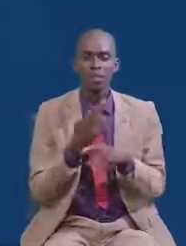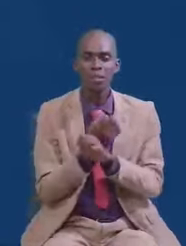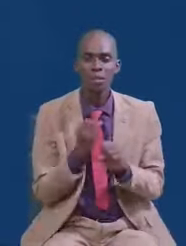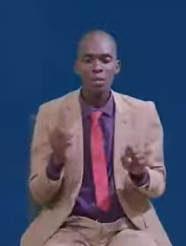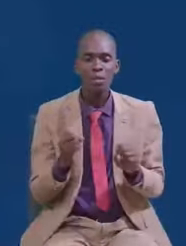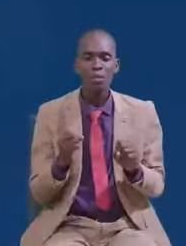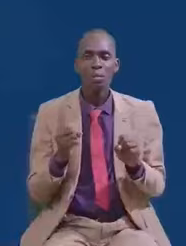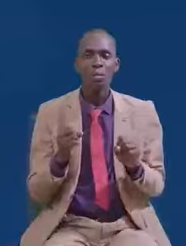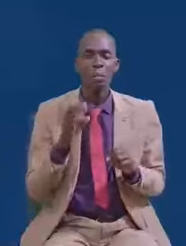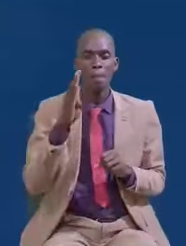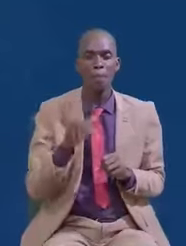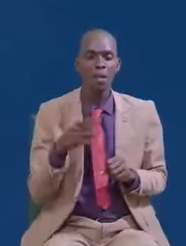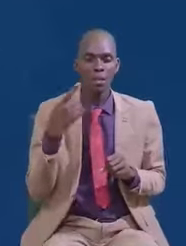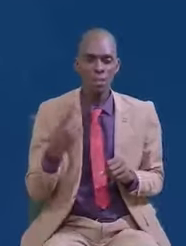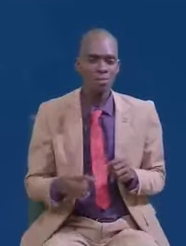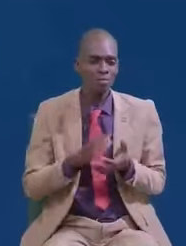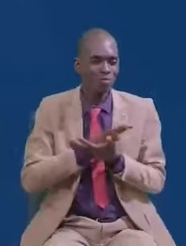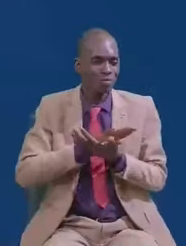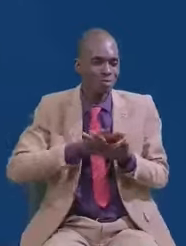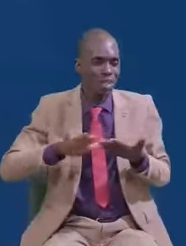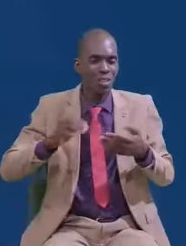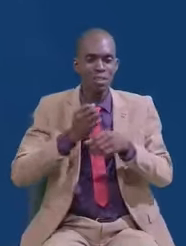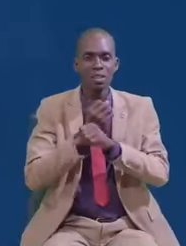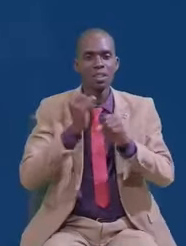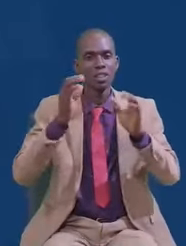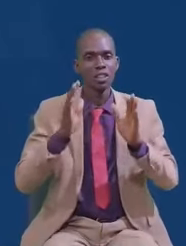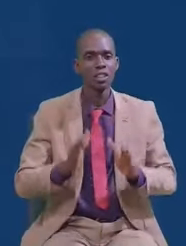La rédemption par le Sauveur sans tâche.